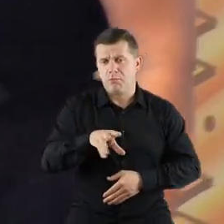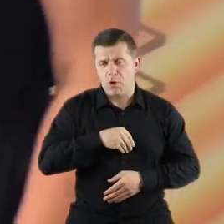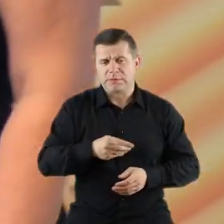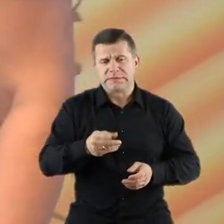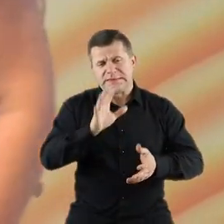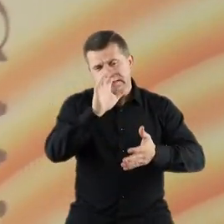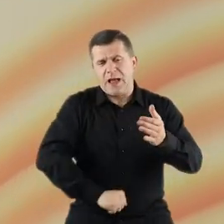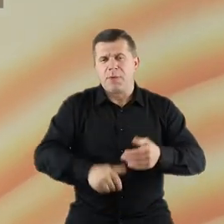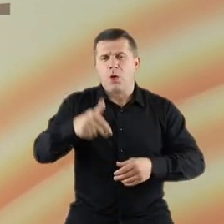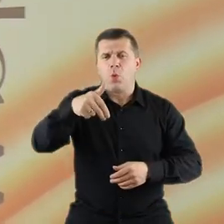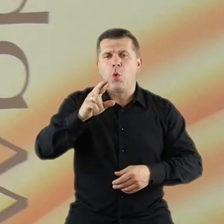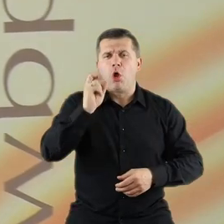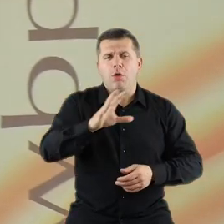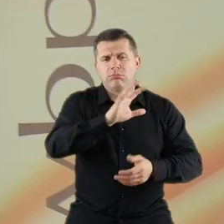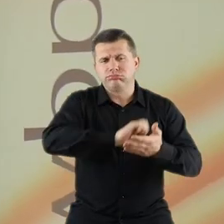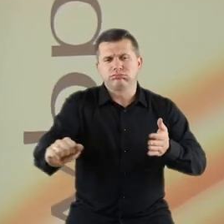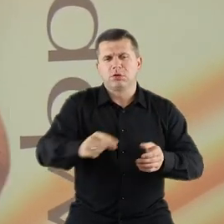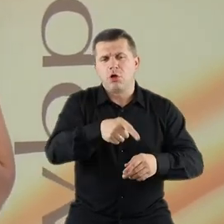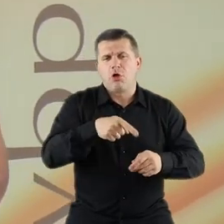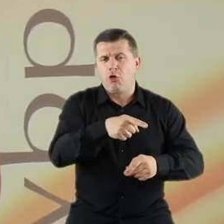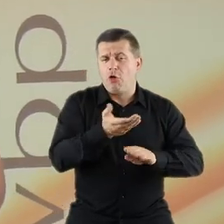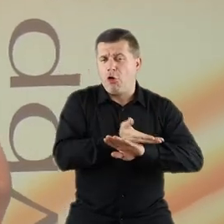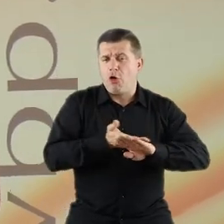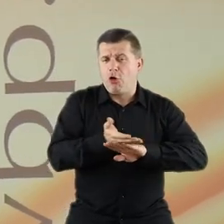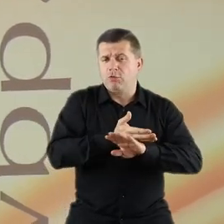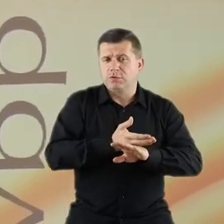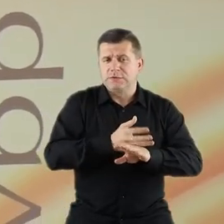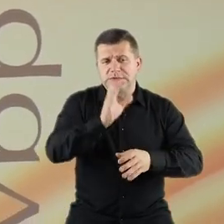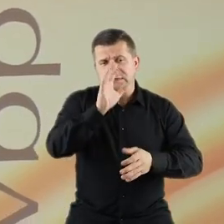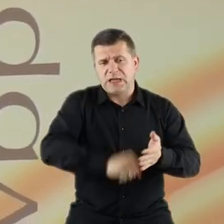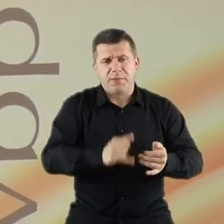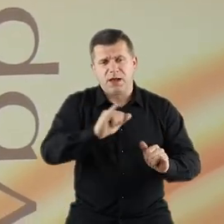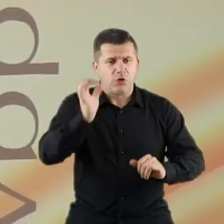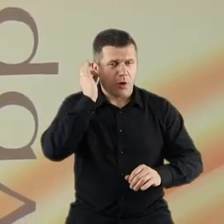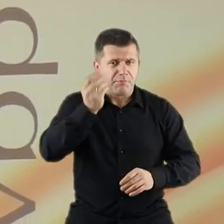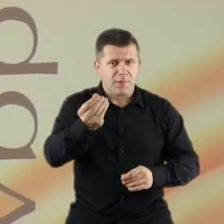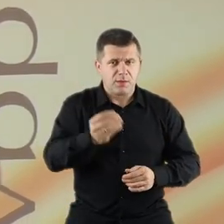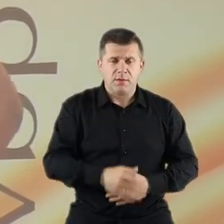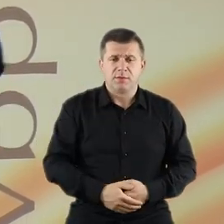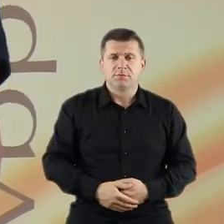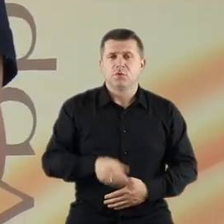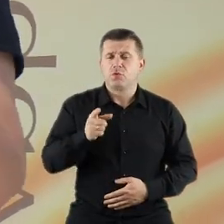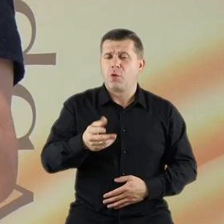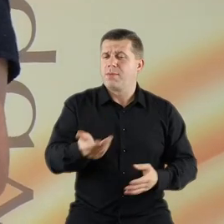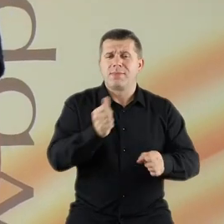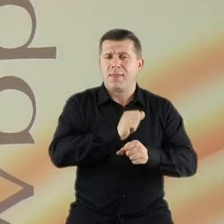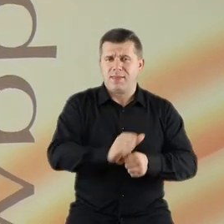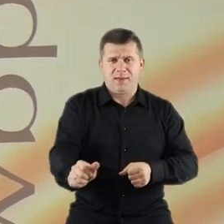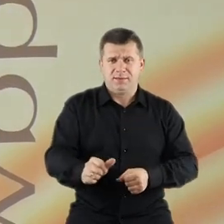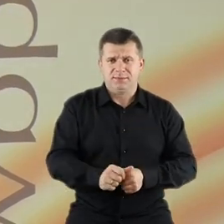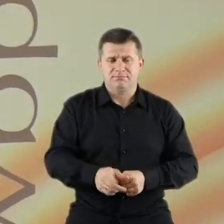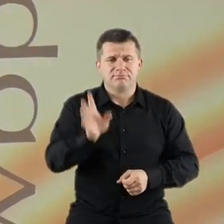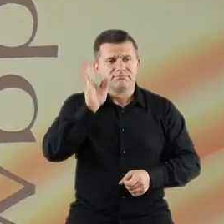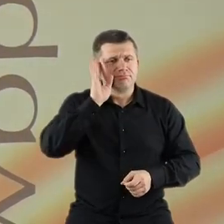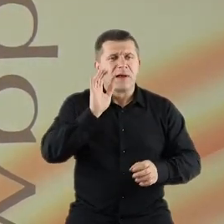to że można zdjąć uroki oszustka zabrała kobiecie Pieniądze proszę państwa to nie są